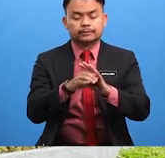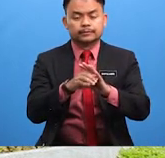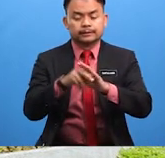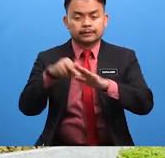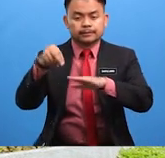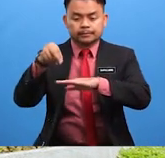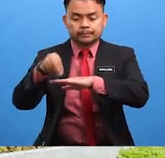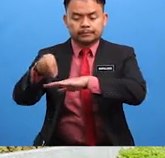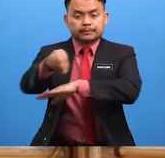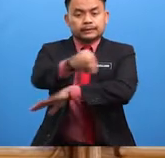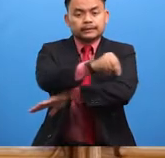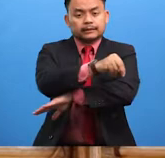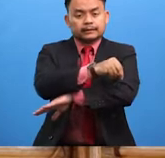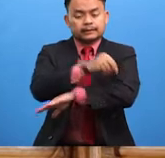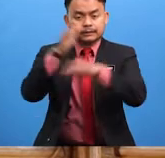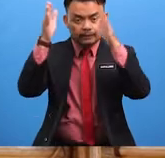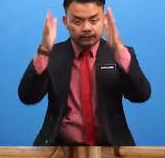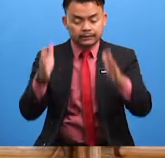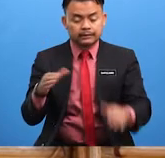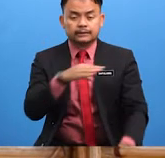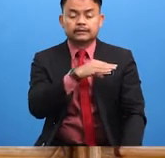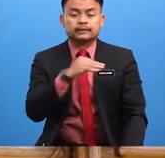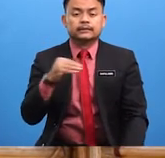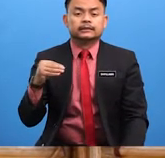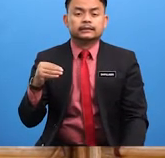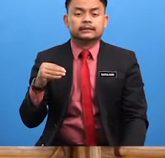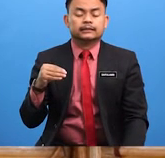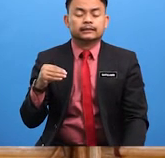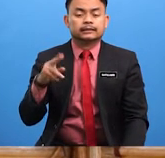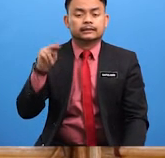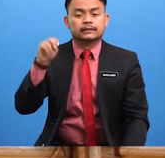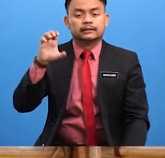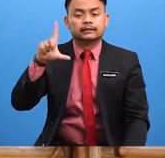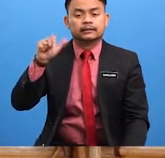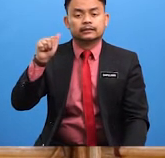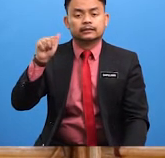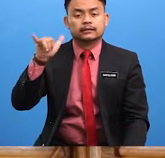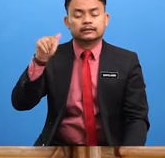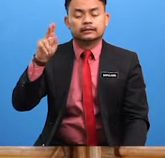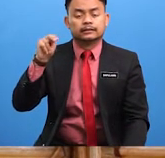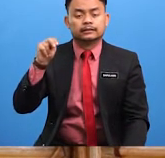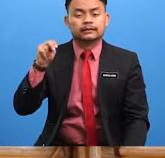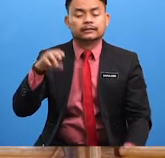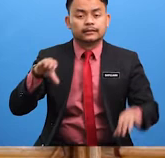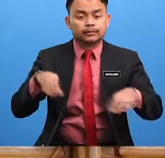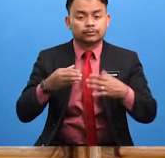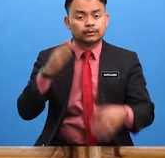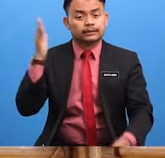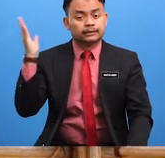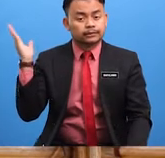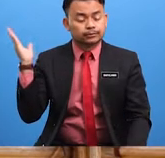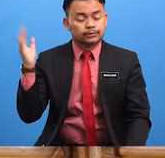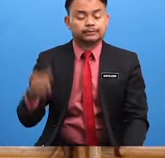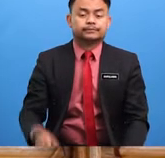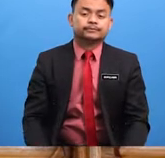anyaman dibentuk menjadi bakul, topi, tudung saji, tikar